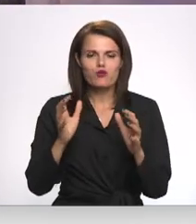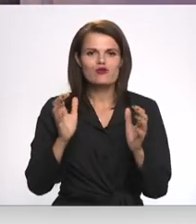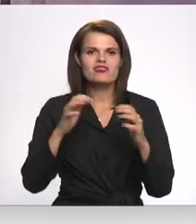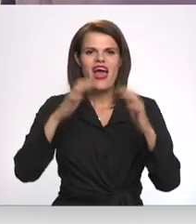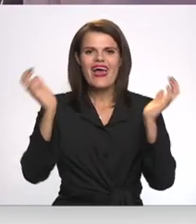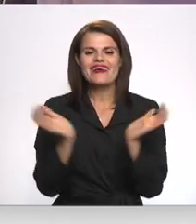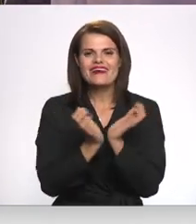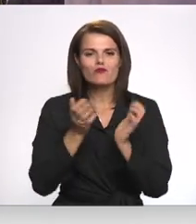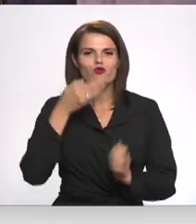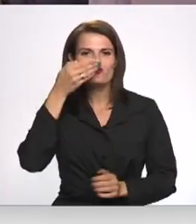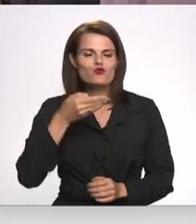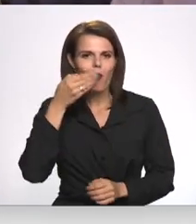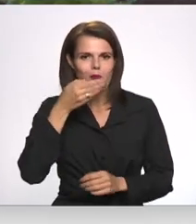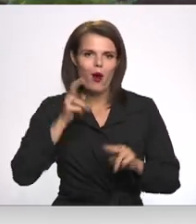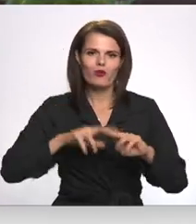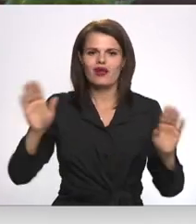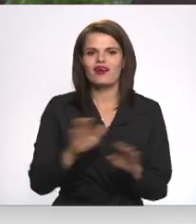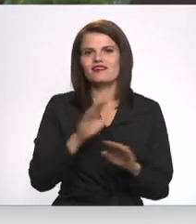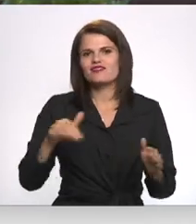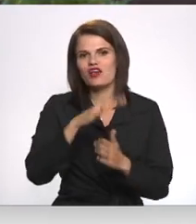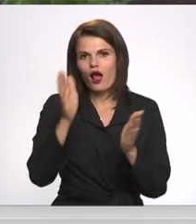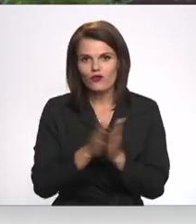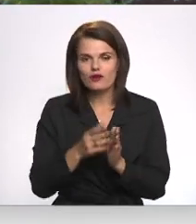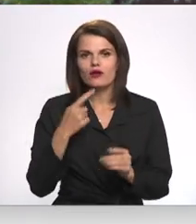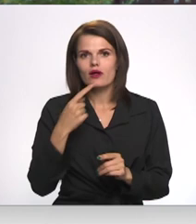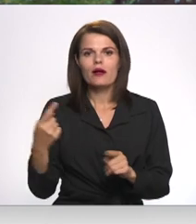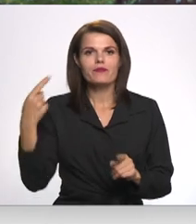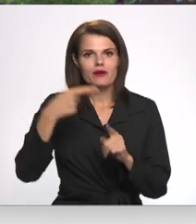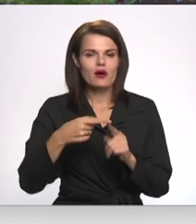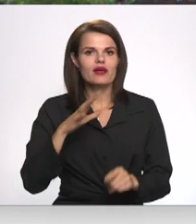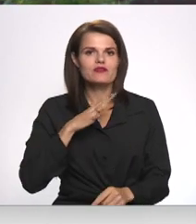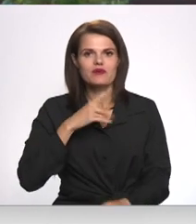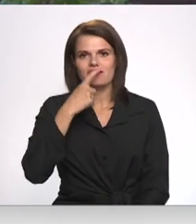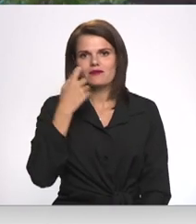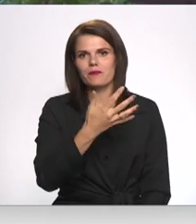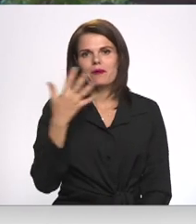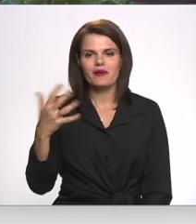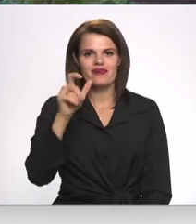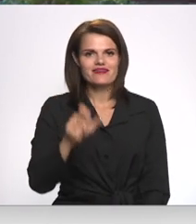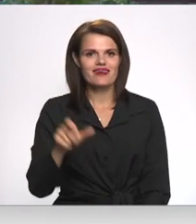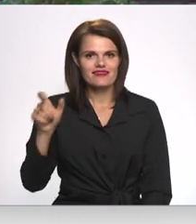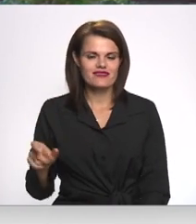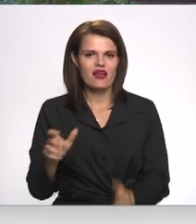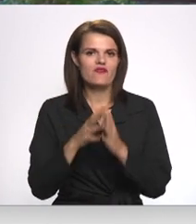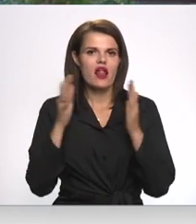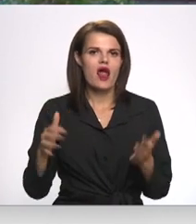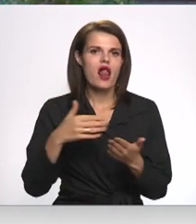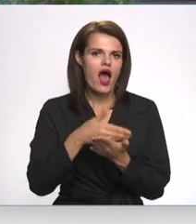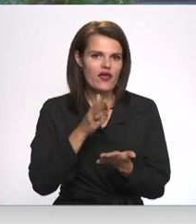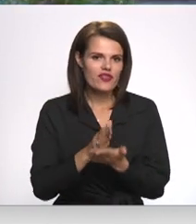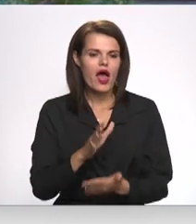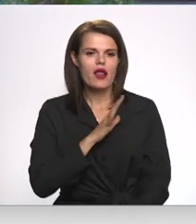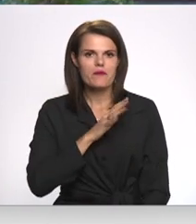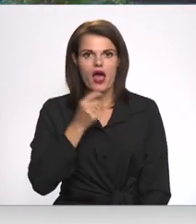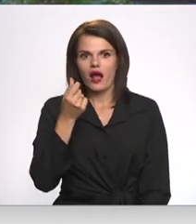un sadziedāšanās. Pirmā reize mums bija ap 155 balsotāji, un lielākā daļa no viņiem bija arī tādi, kas bija